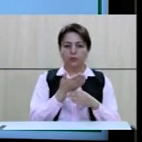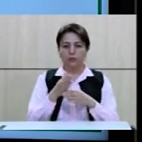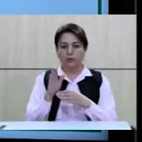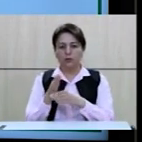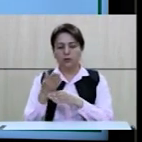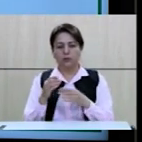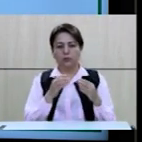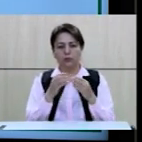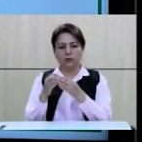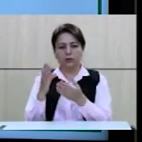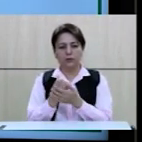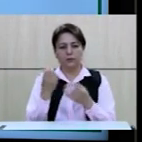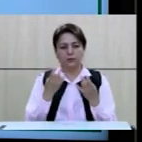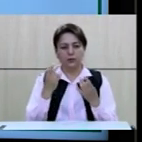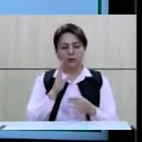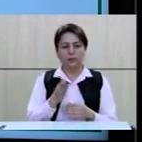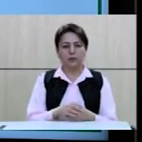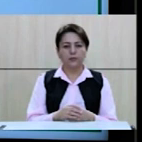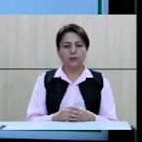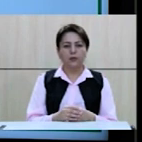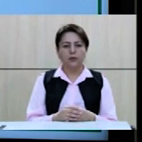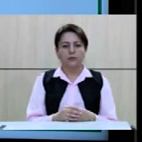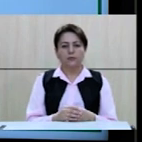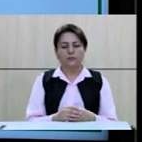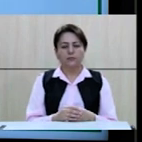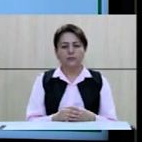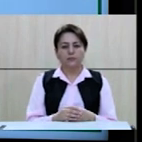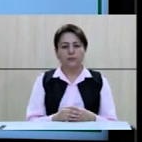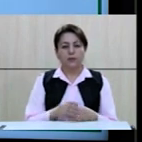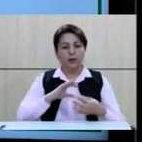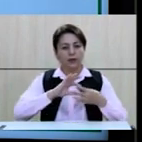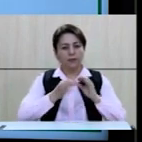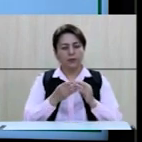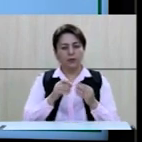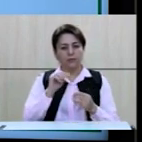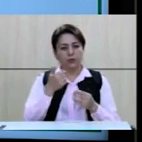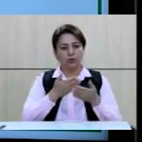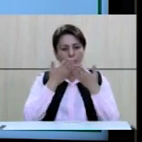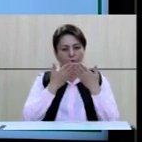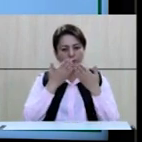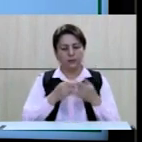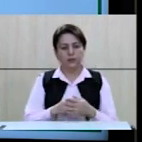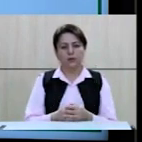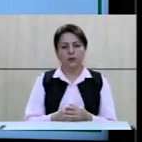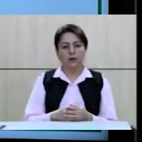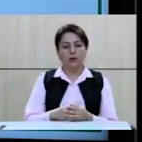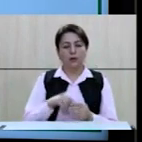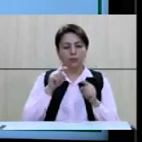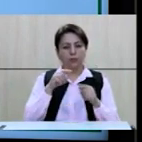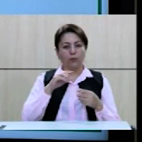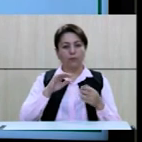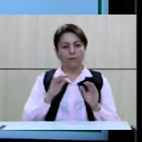turini aniqlashimiz kerak bo'ladi. Keling, gaplarni o'qib ko'ramiz. Bu